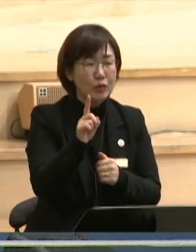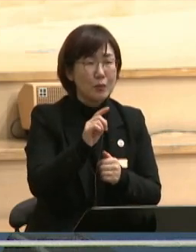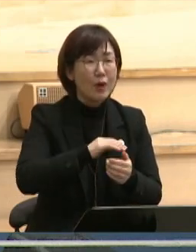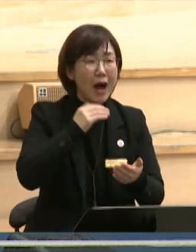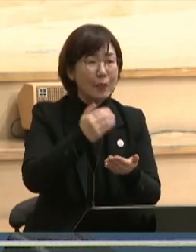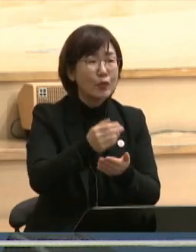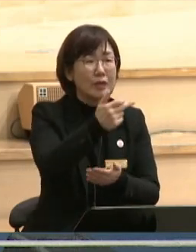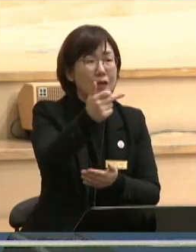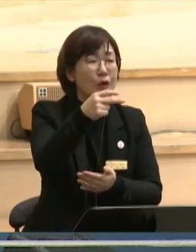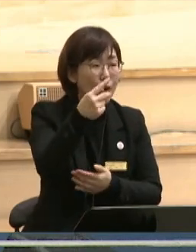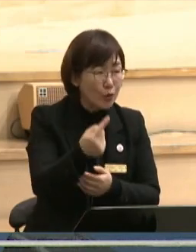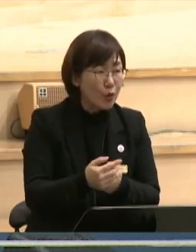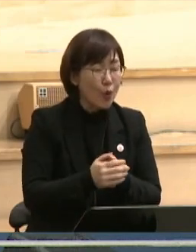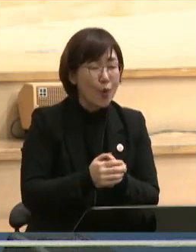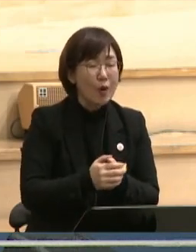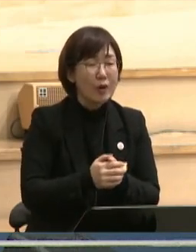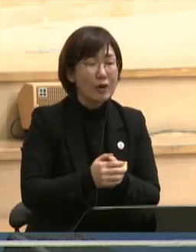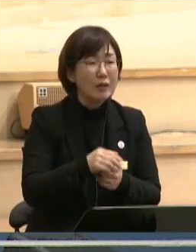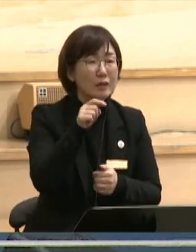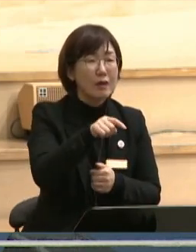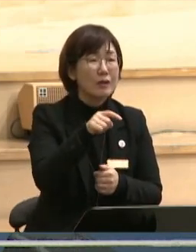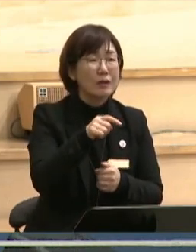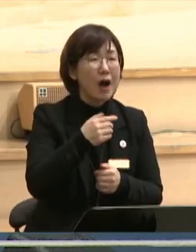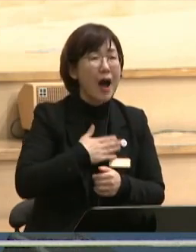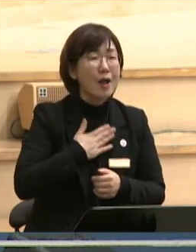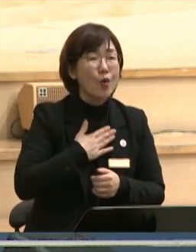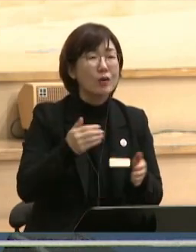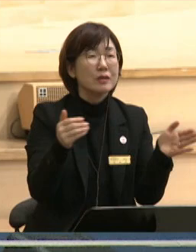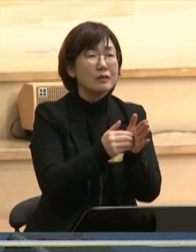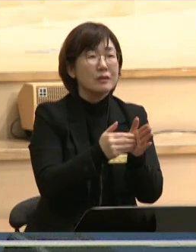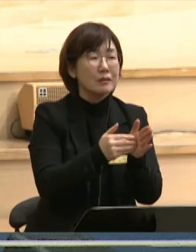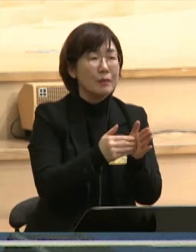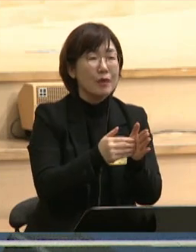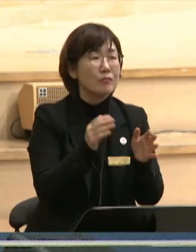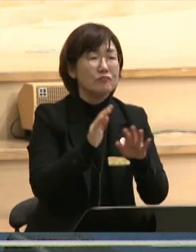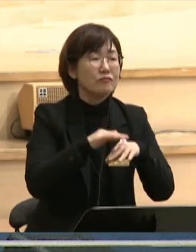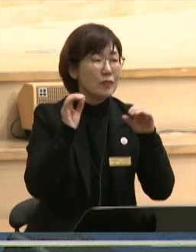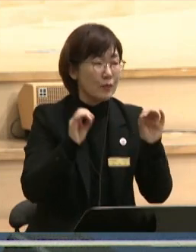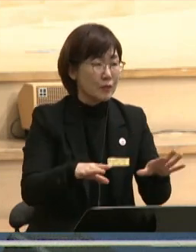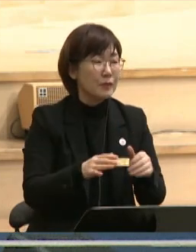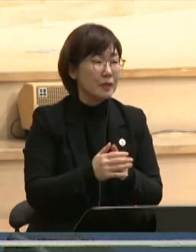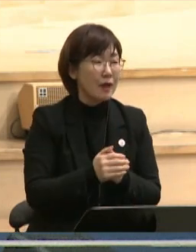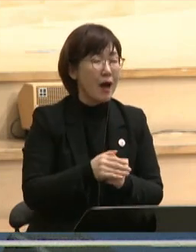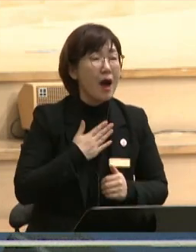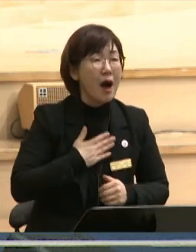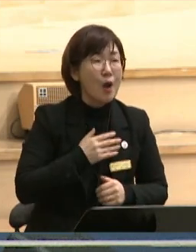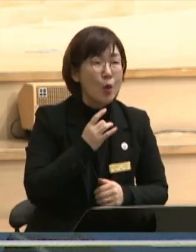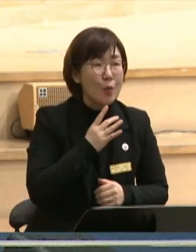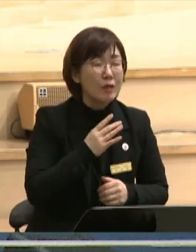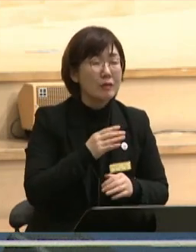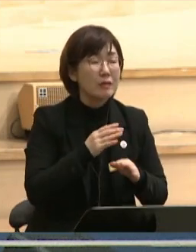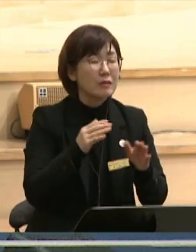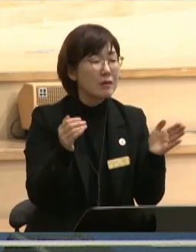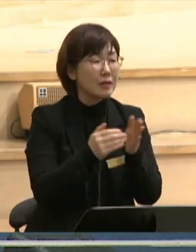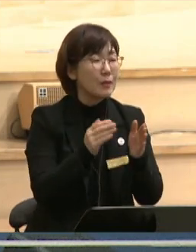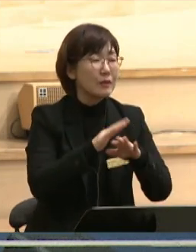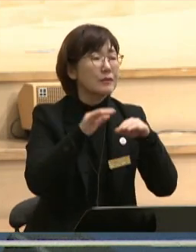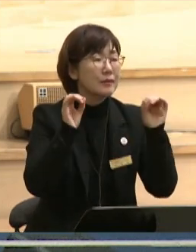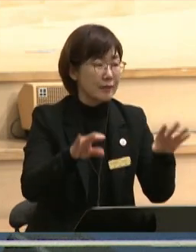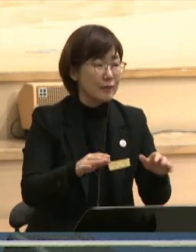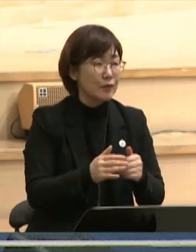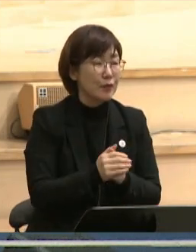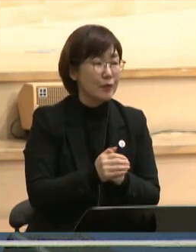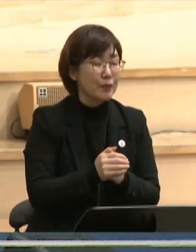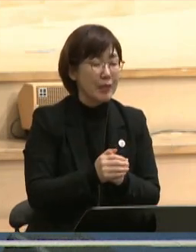우리에게 있다 하더라도 여기서 끝나면 아무 소용없습니다 말고 끝나는 거죠 자 그러면 이게 하나님의